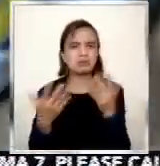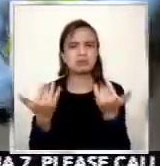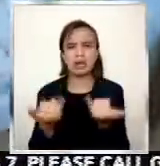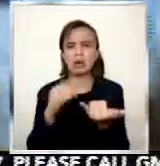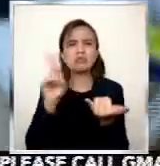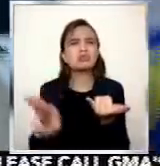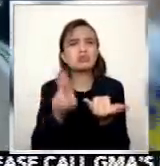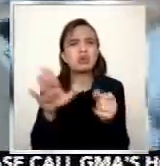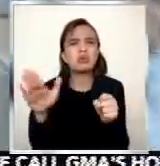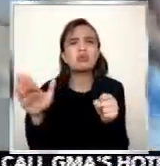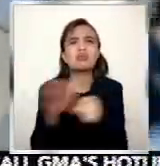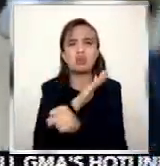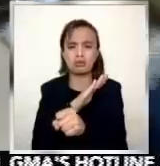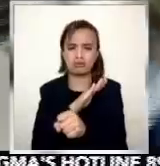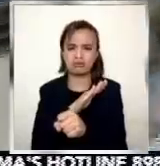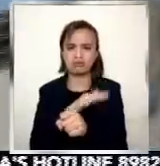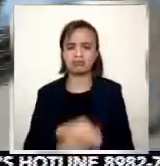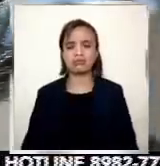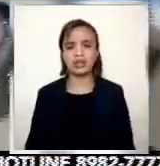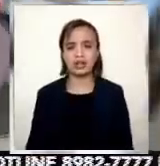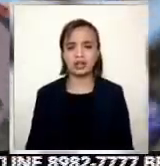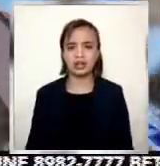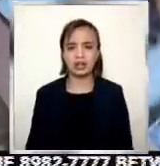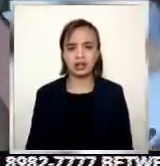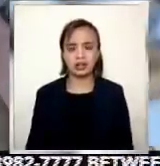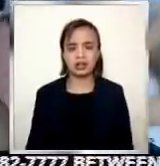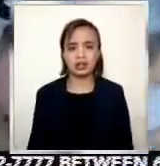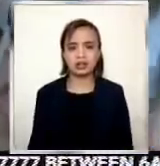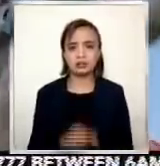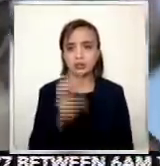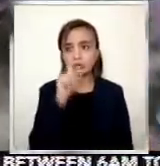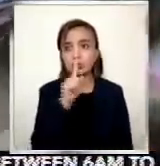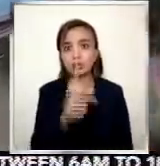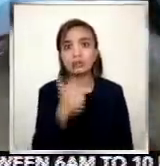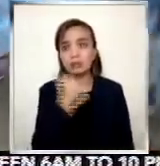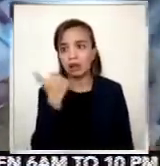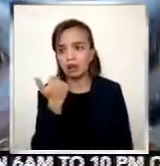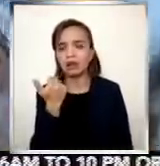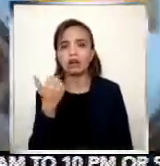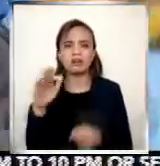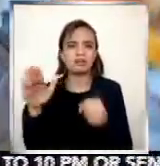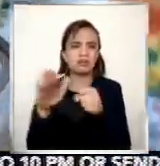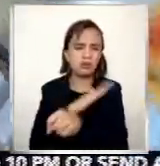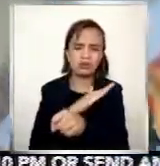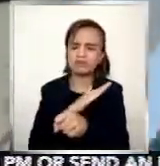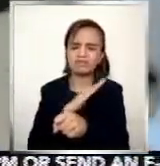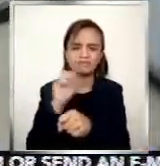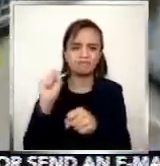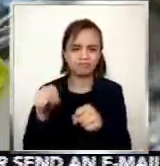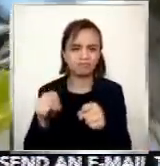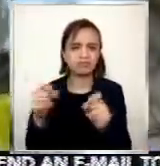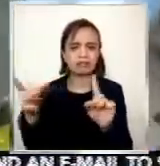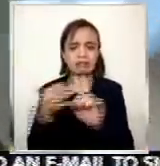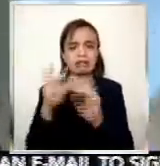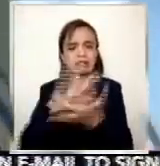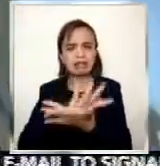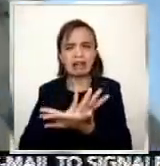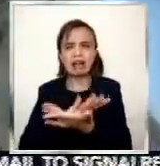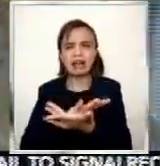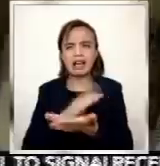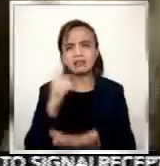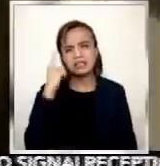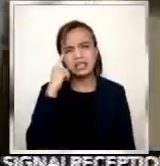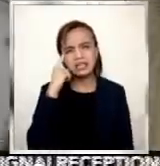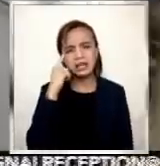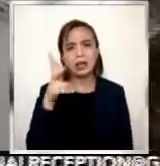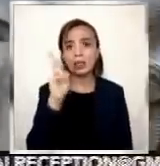na allotted for COVID ay puno or full capacity, and then there are about 30 patients na